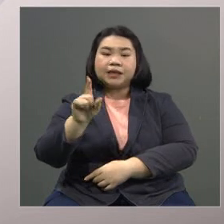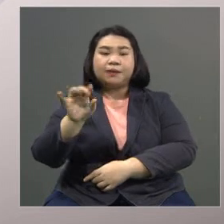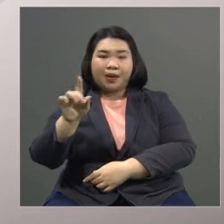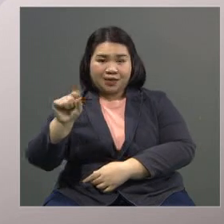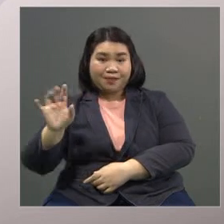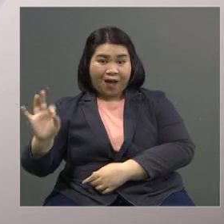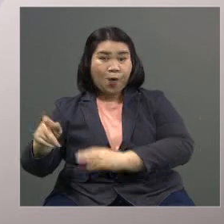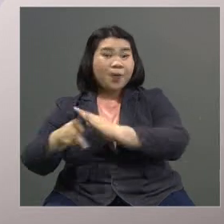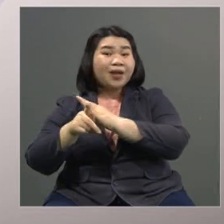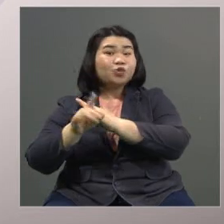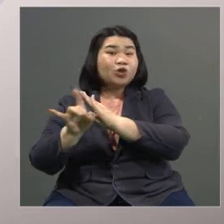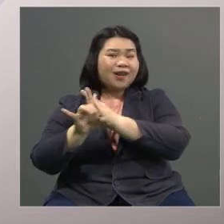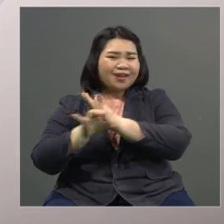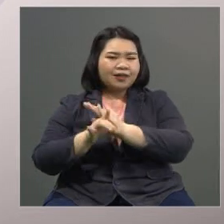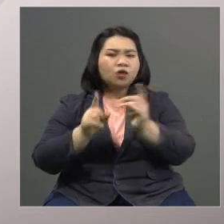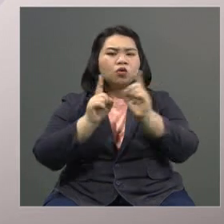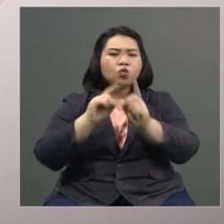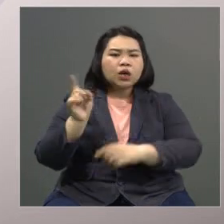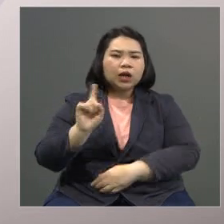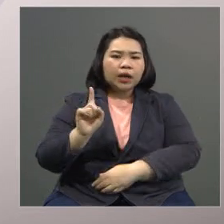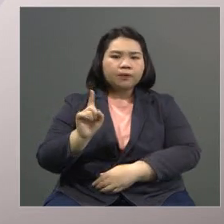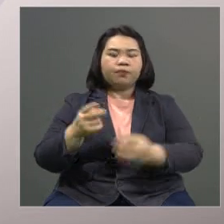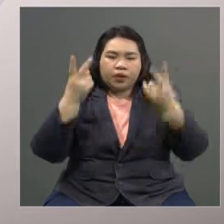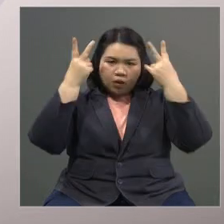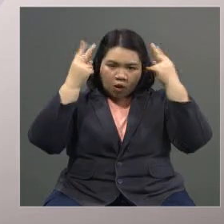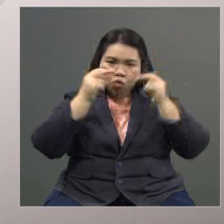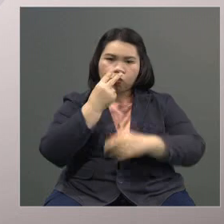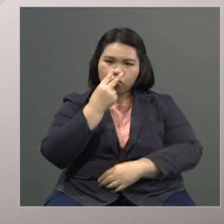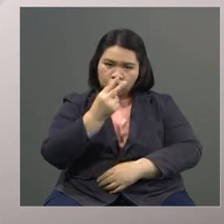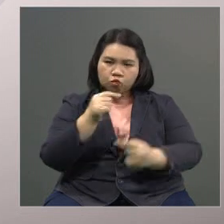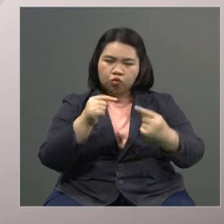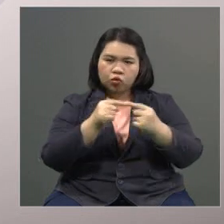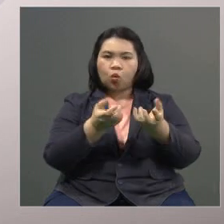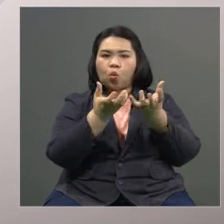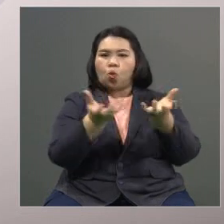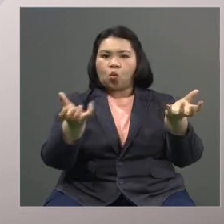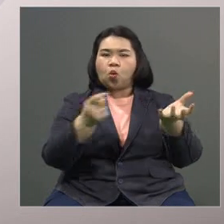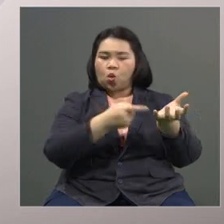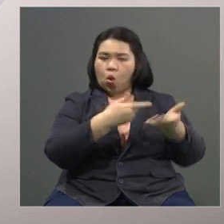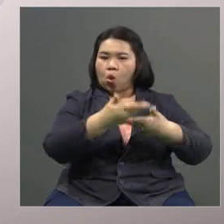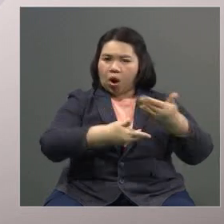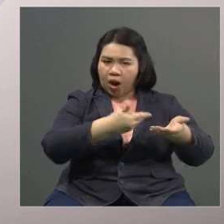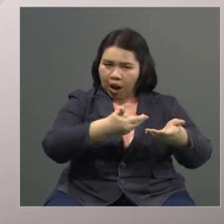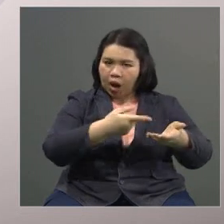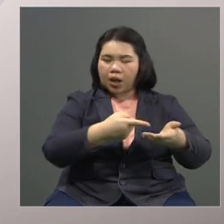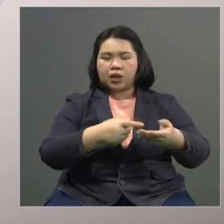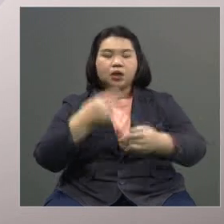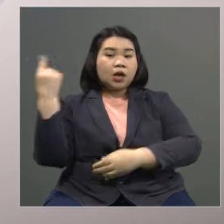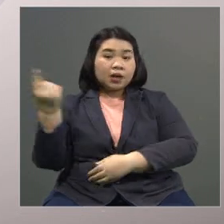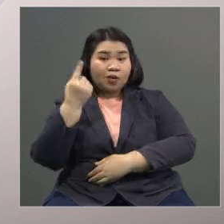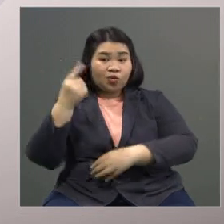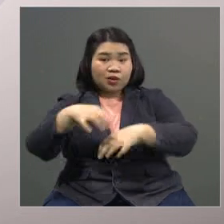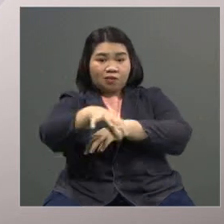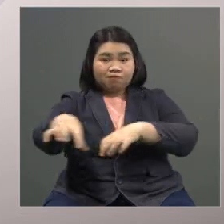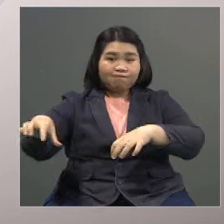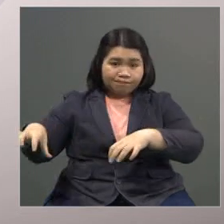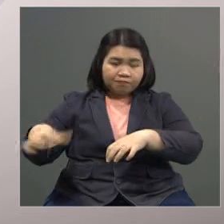นี้นะครับไปดูเรื่องอะไรบ้างครับท่านนายกก็จะไปดูเรื่องของการส่งเสริมสินค้าเรื่องของการท่องเที่ยวในจังหวัดชายแดนภาคใต้